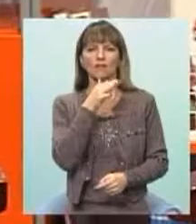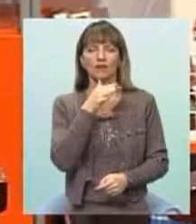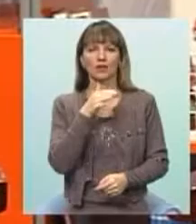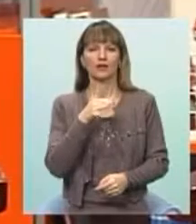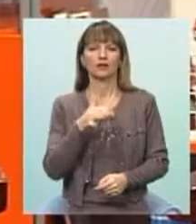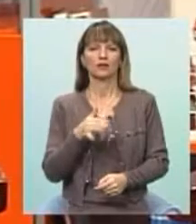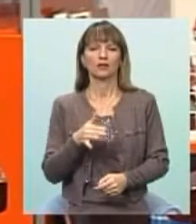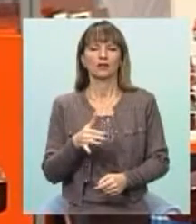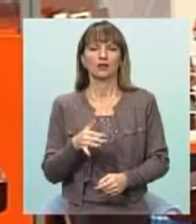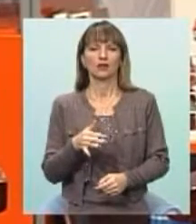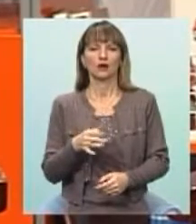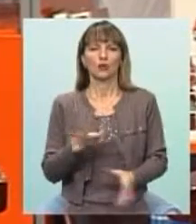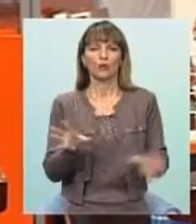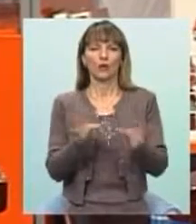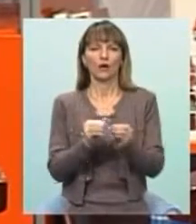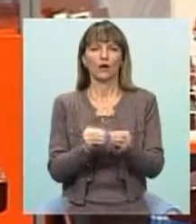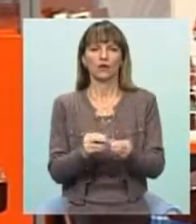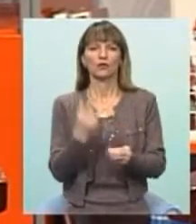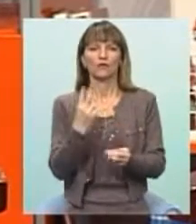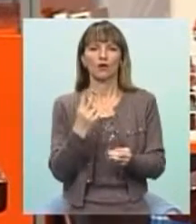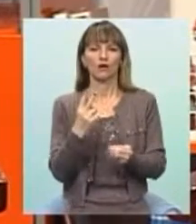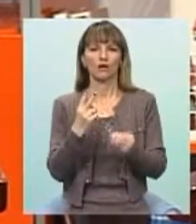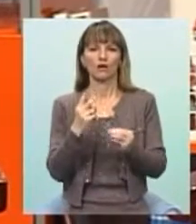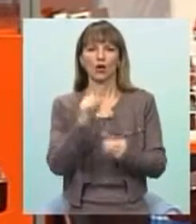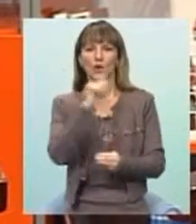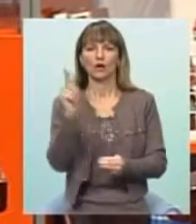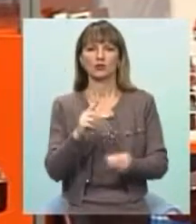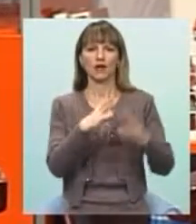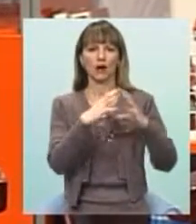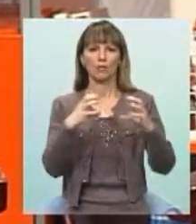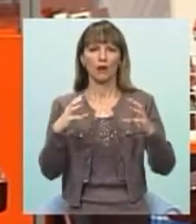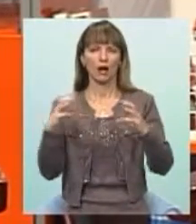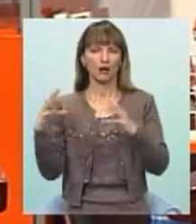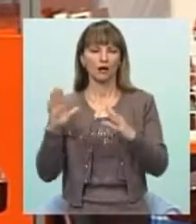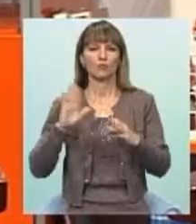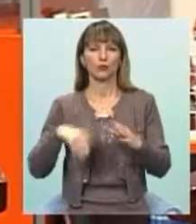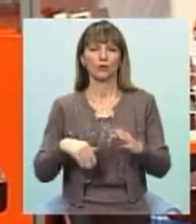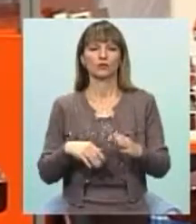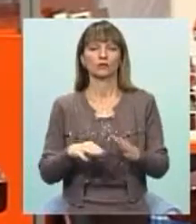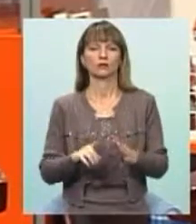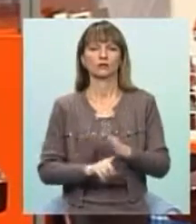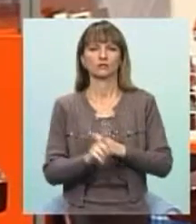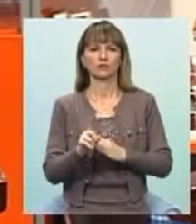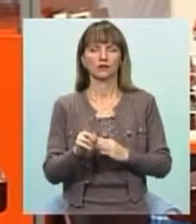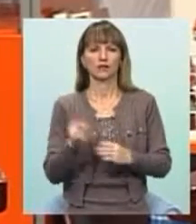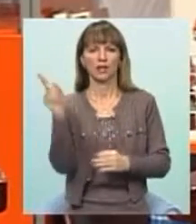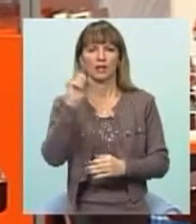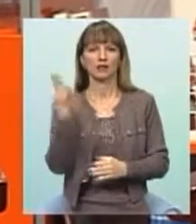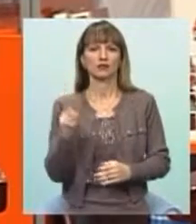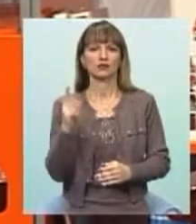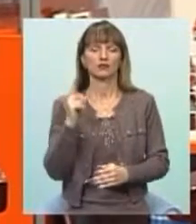сказав правильно, поєднання двох грозових хмар, і потім виникає блискавка. Ну, і цим супроводжується електричність. Ну,